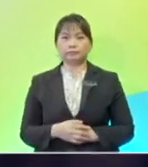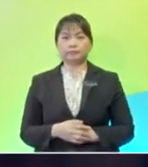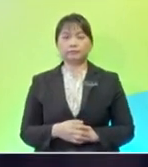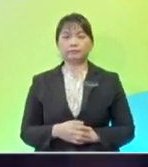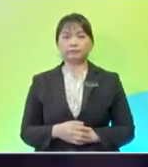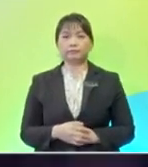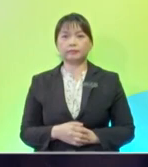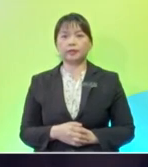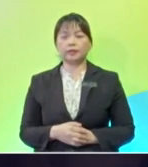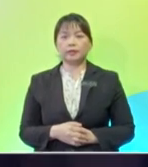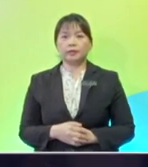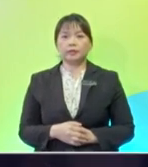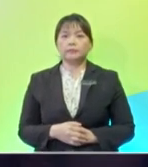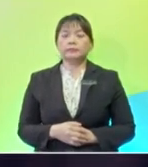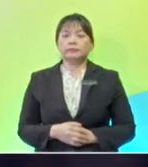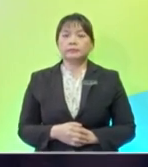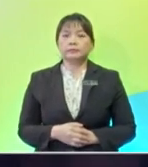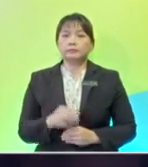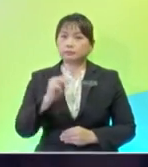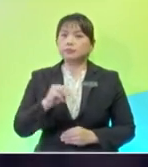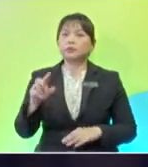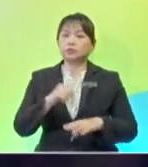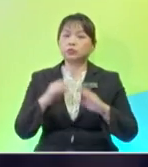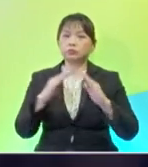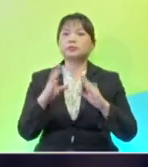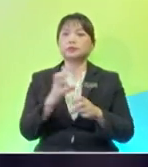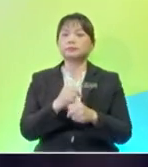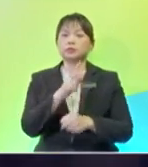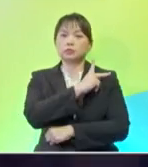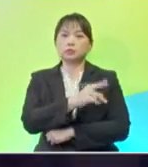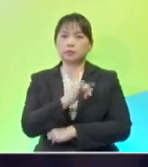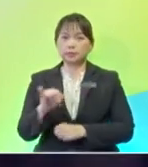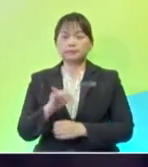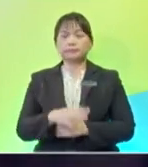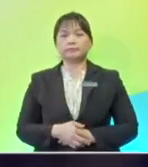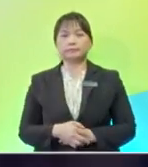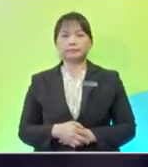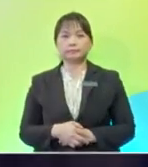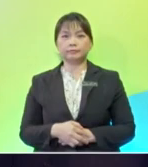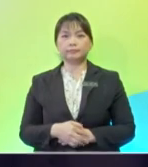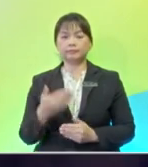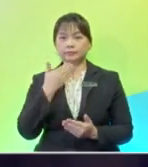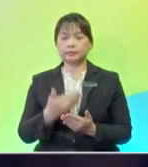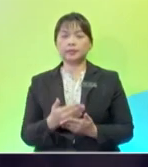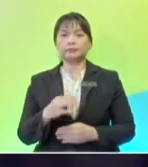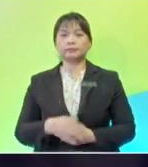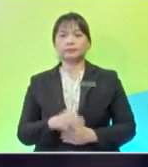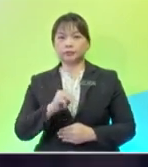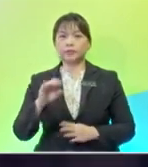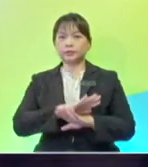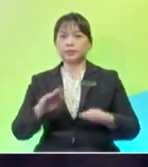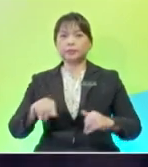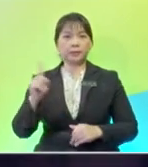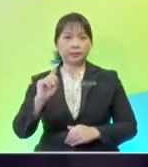di rumah pun dapat juga menguasai pembelajaran kita para penonton murid-muri Jangan